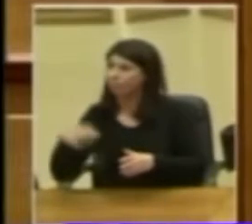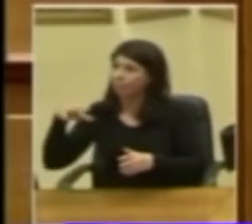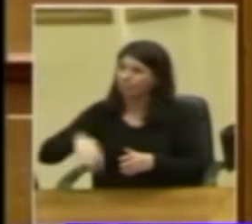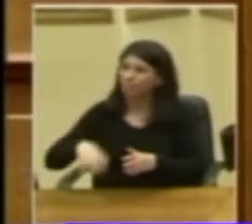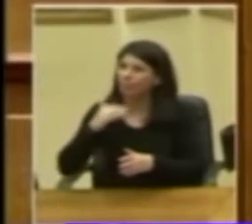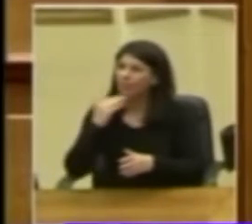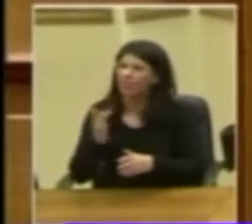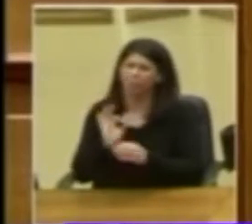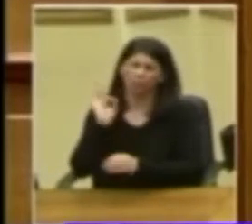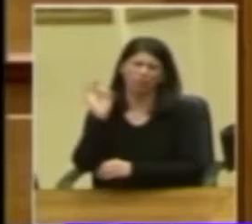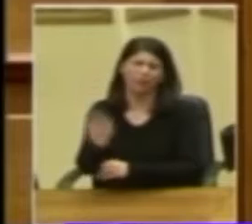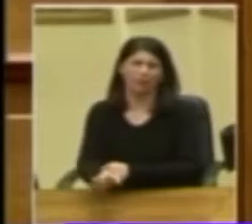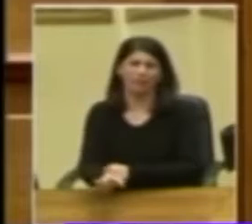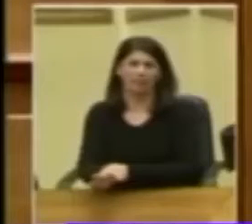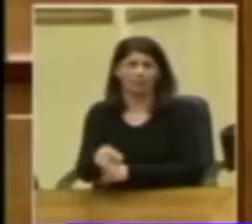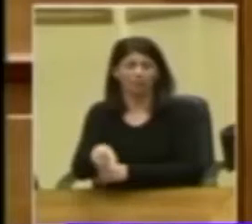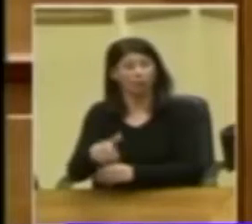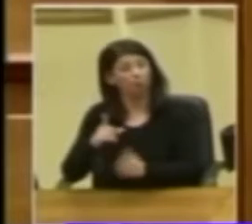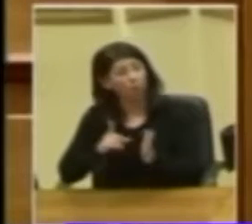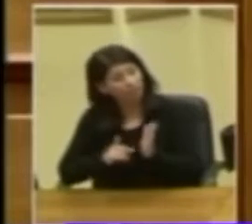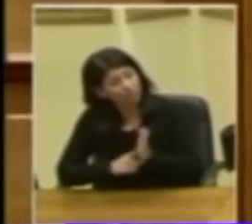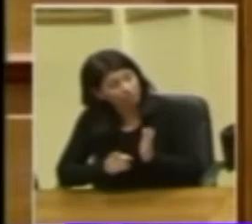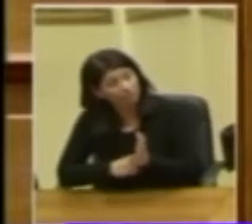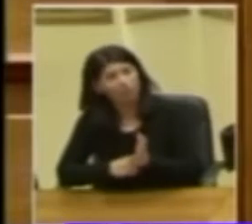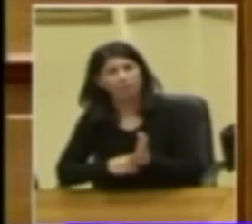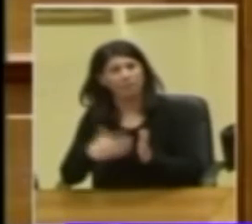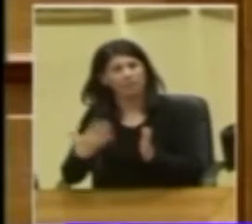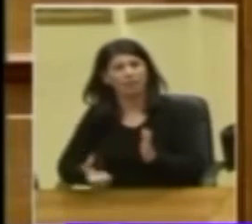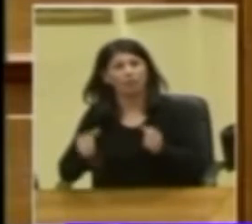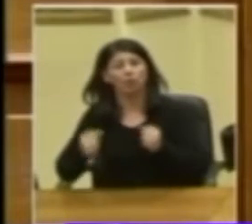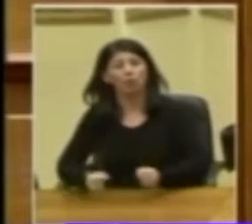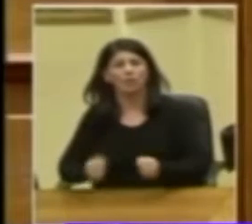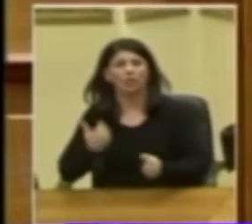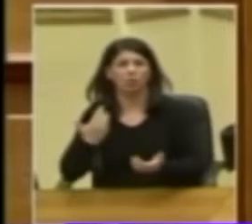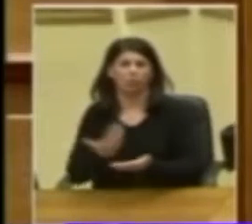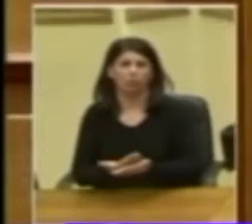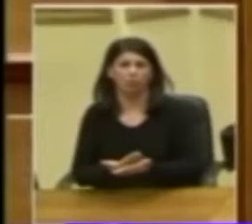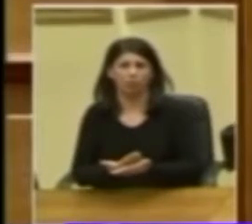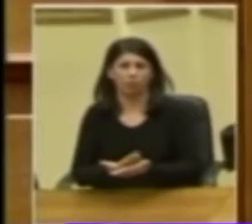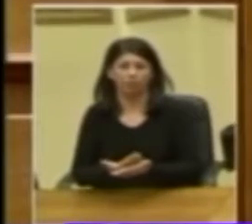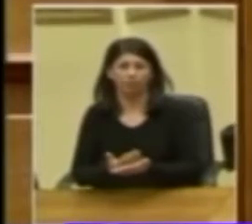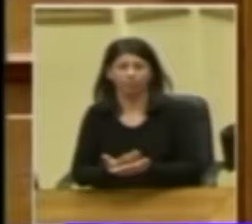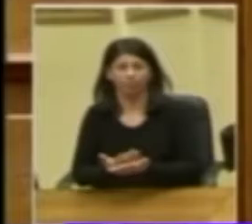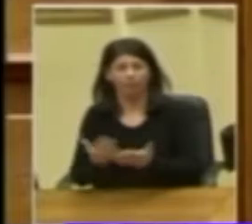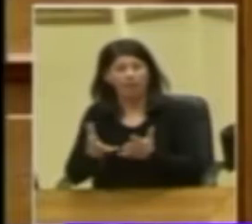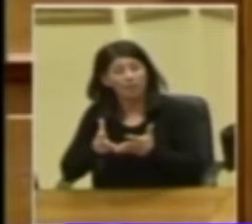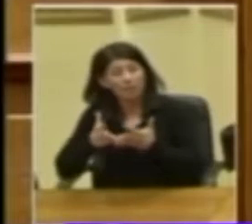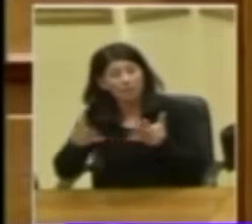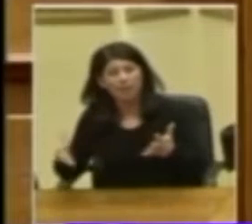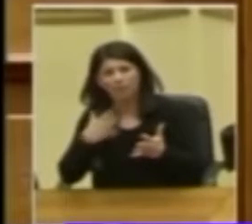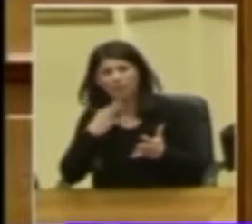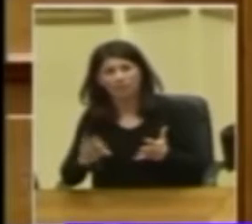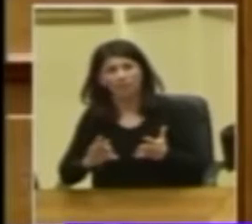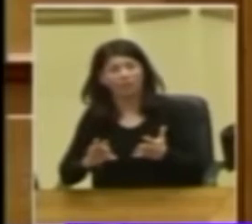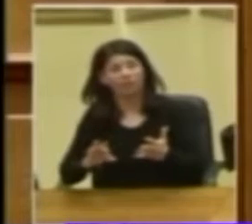ποτέ να καταλήξει σε αυτό που θα έπρεπε να είναι το βασικό ζητούμενο, τη μέγιστη δηλαδή